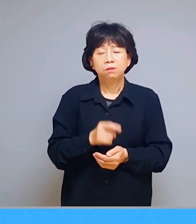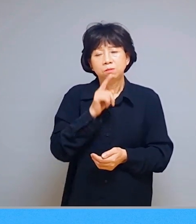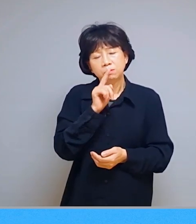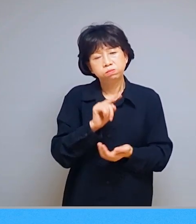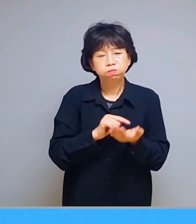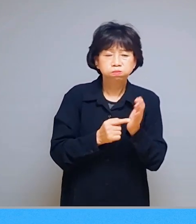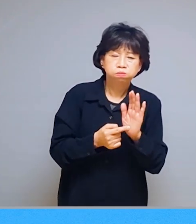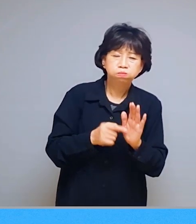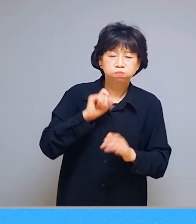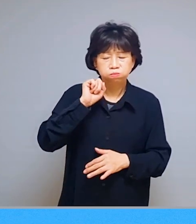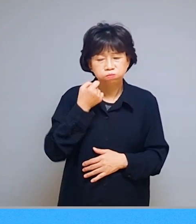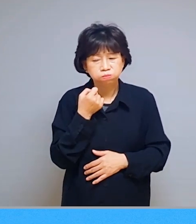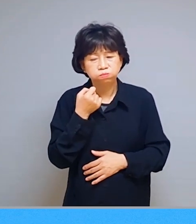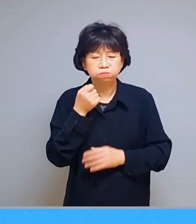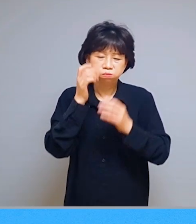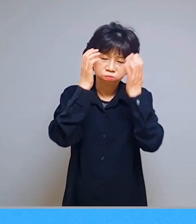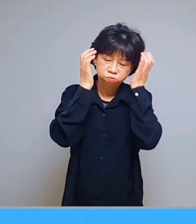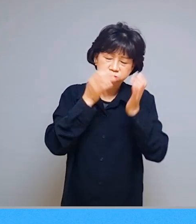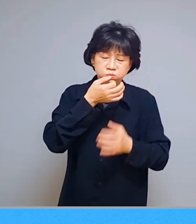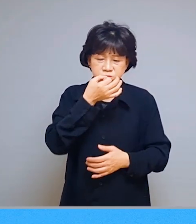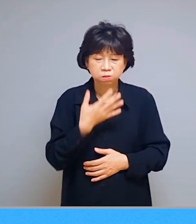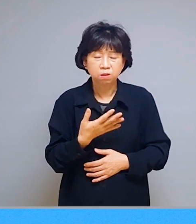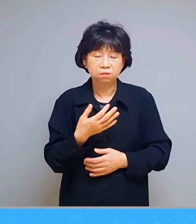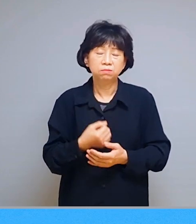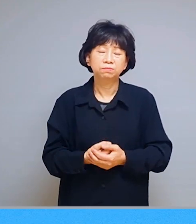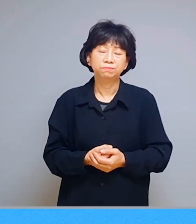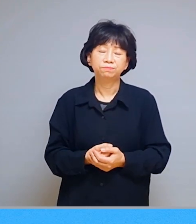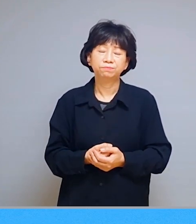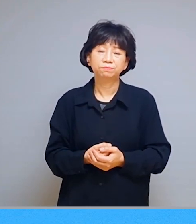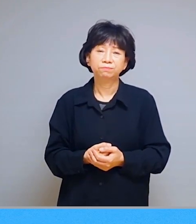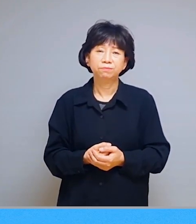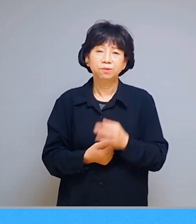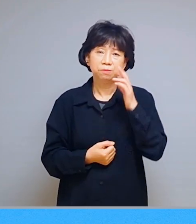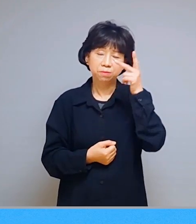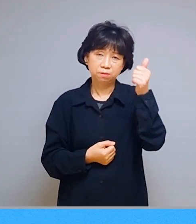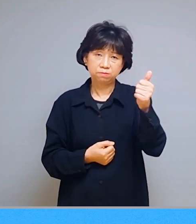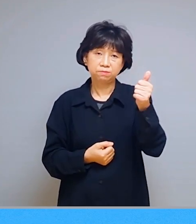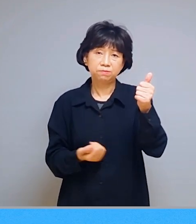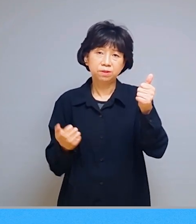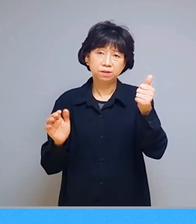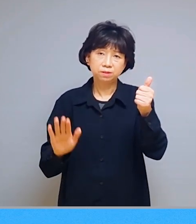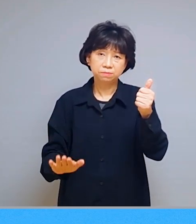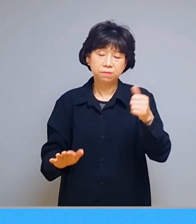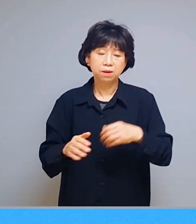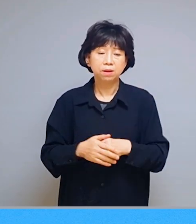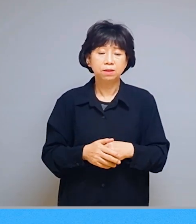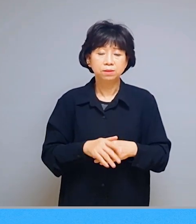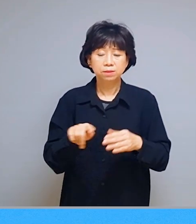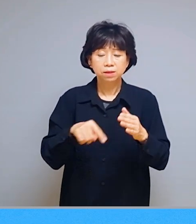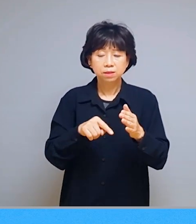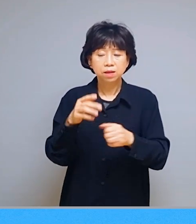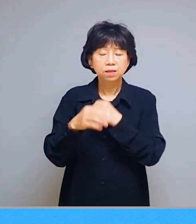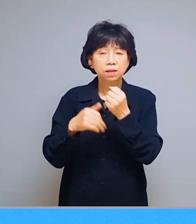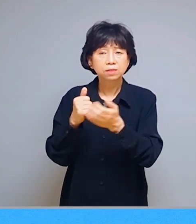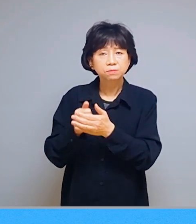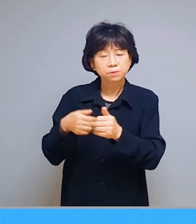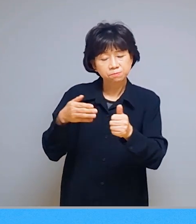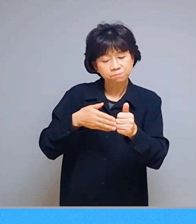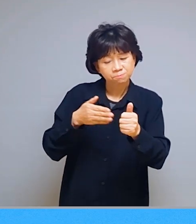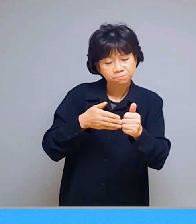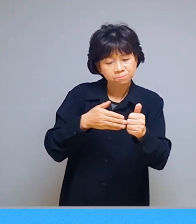표현할 수 있겠습니까? 그 험한 풍랑을 경험하는 바울이. 하지만 그 속에서도 하나님은